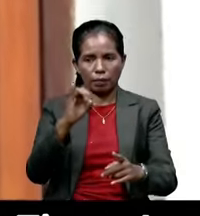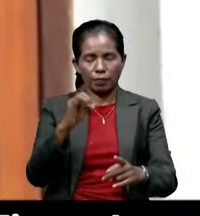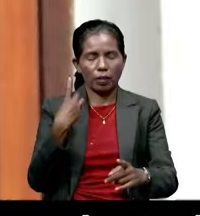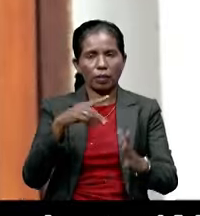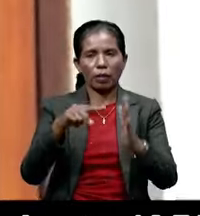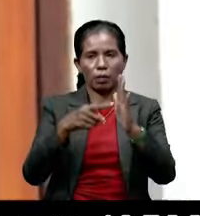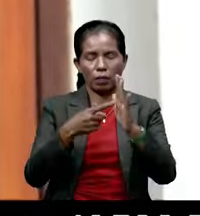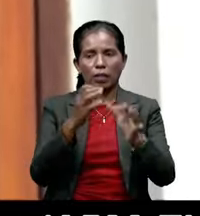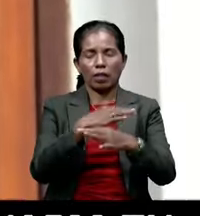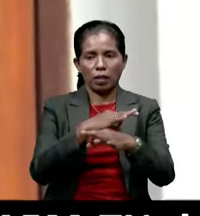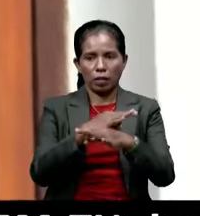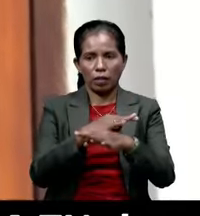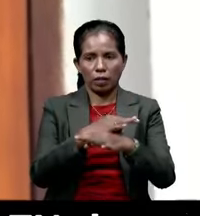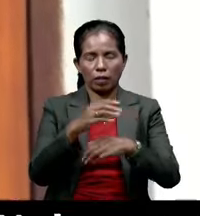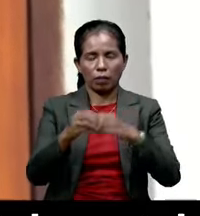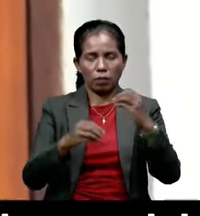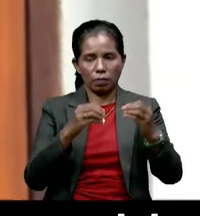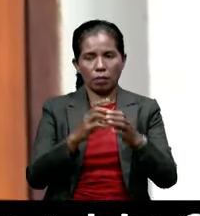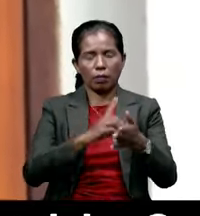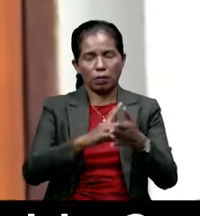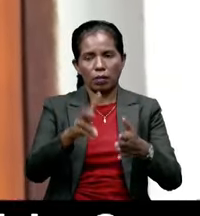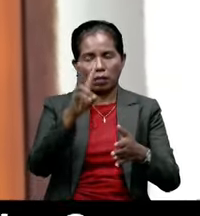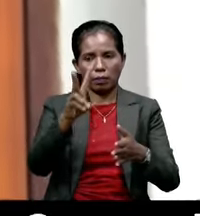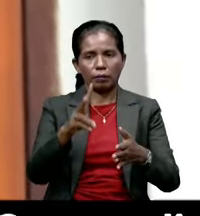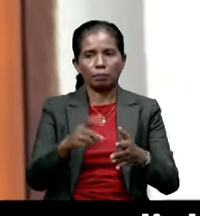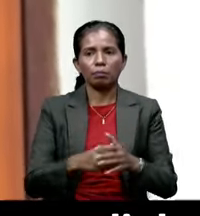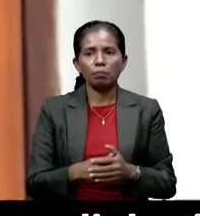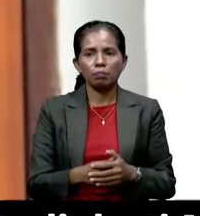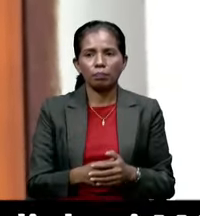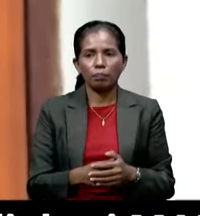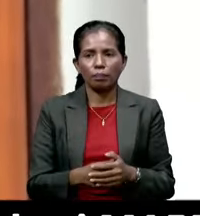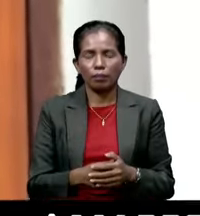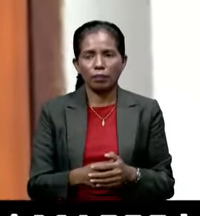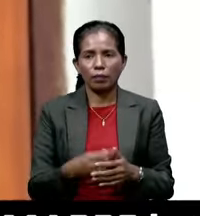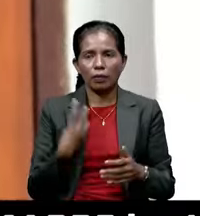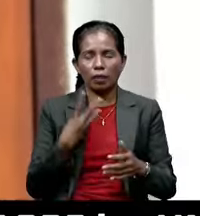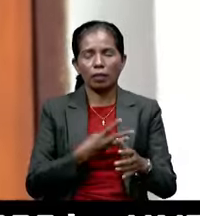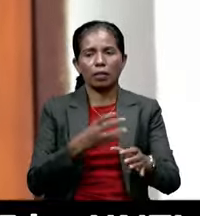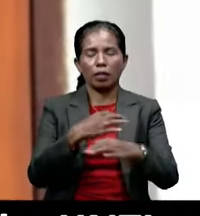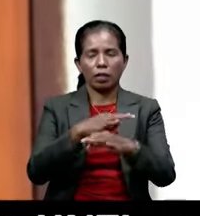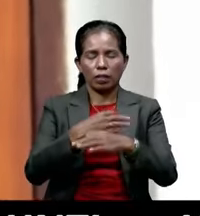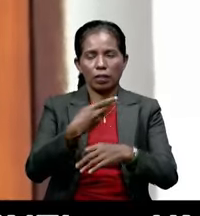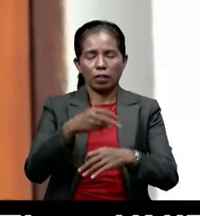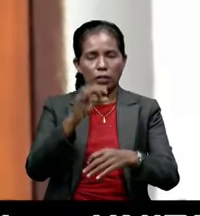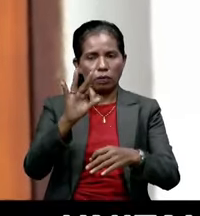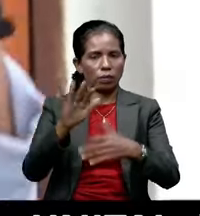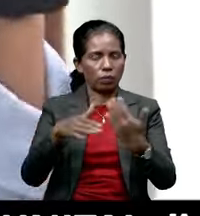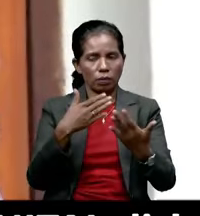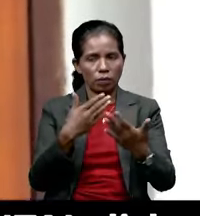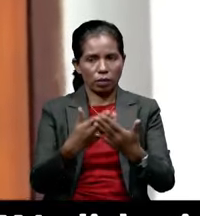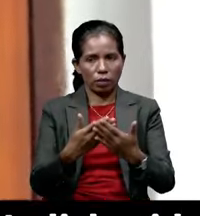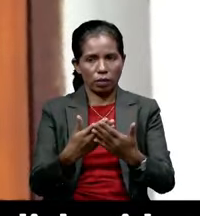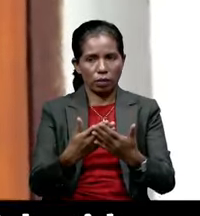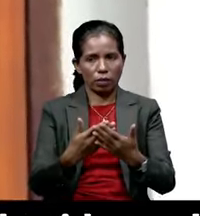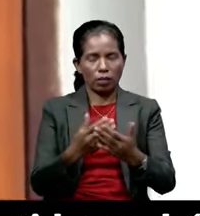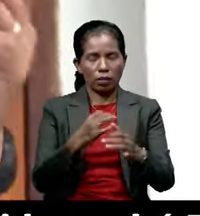dia kalau semua na ruana kan ge. Mana ruana. Tentu kita rehabilitasang harus fatin sene hok. Dada PSN